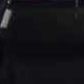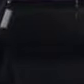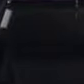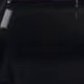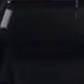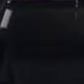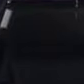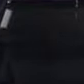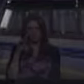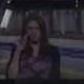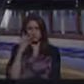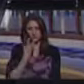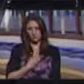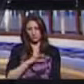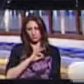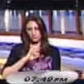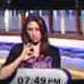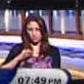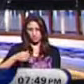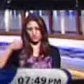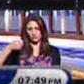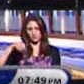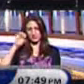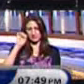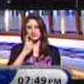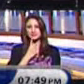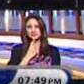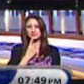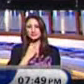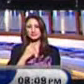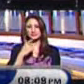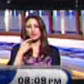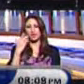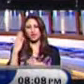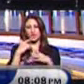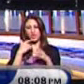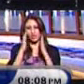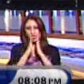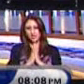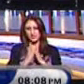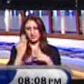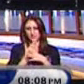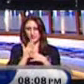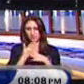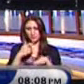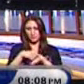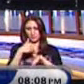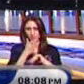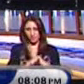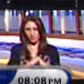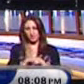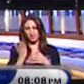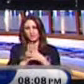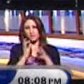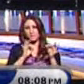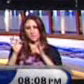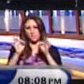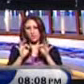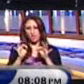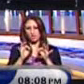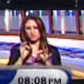بسم الله الرحمن الرحيم، اهلا بيكم في 90 دقيقه. بعتذر عن التاخير لوجود عطل هندسي الحلقه اللي فاتت. انا قلت ان المصريين